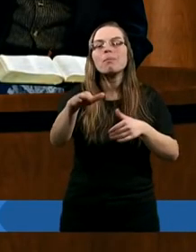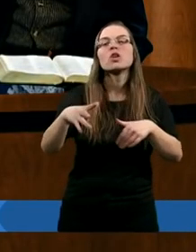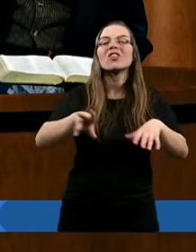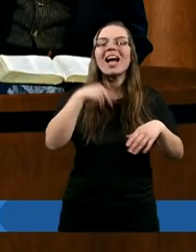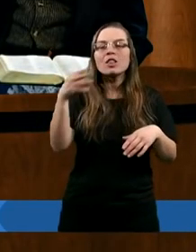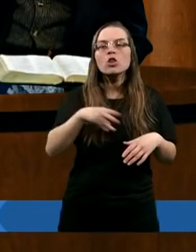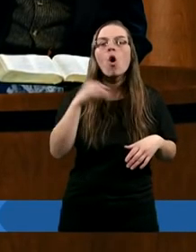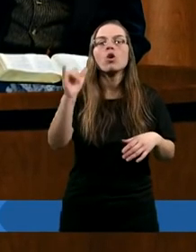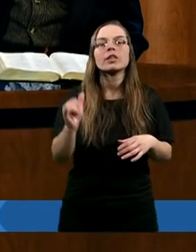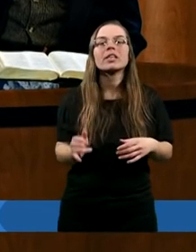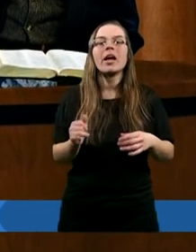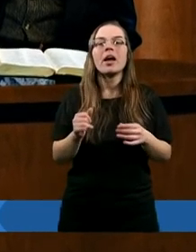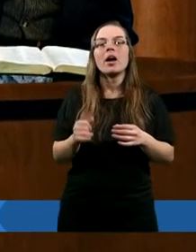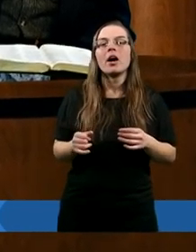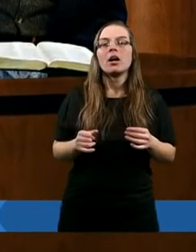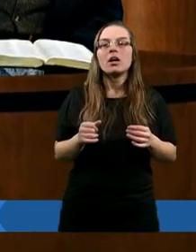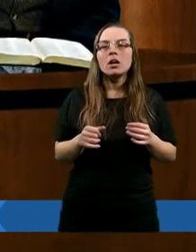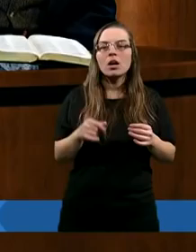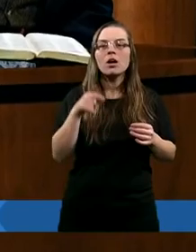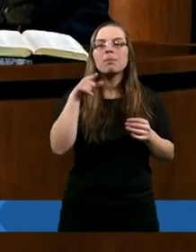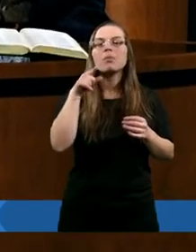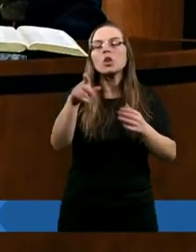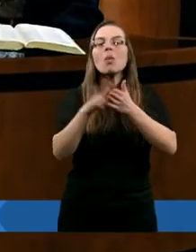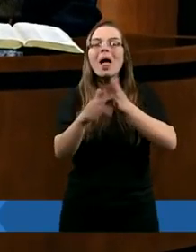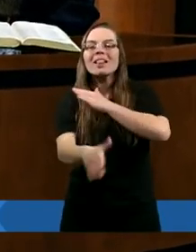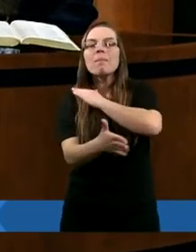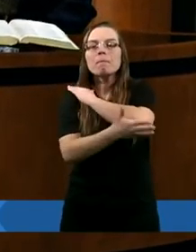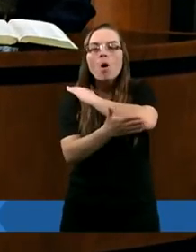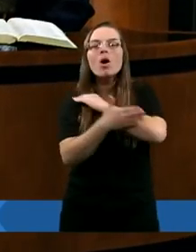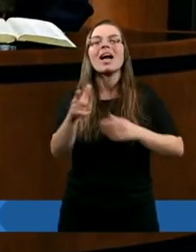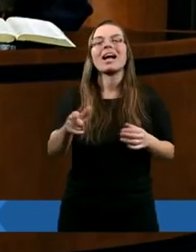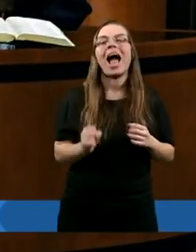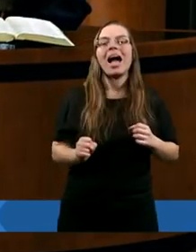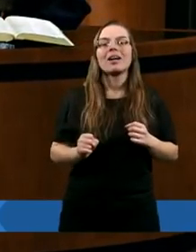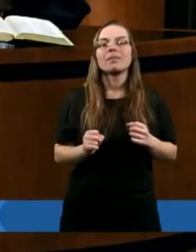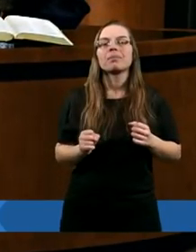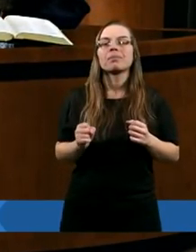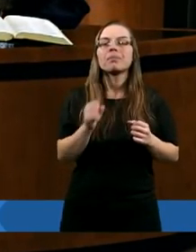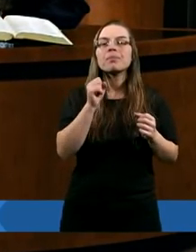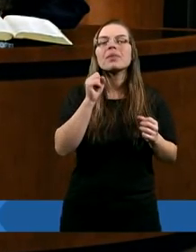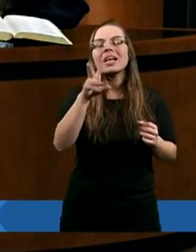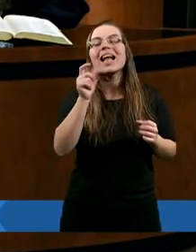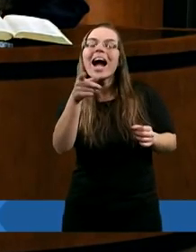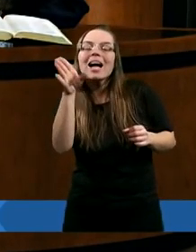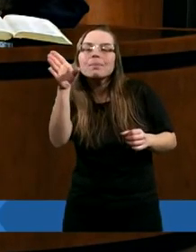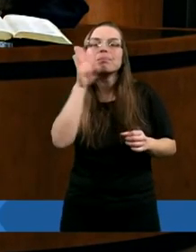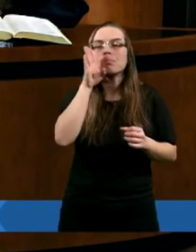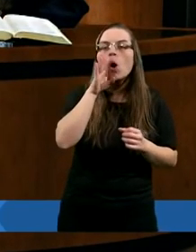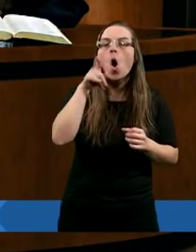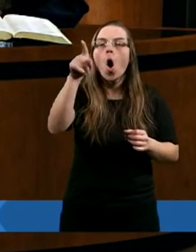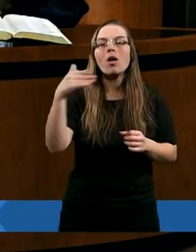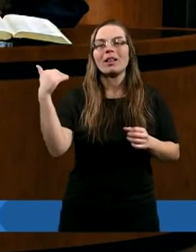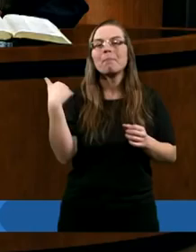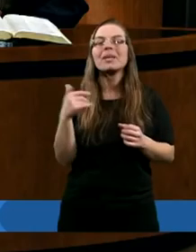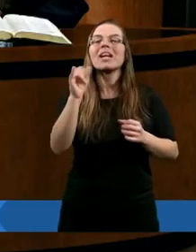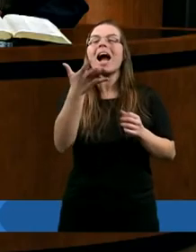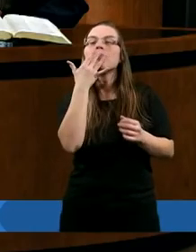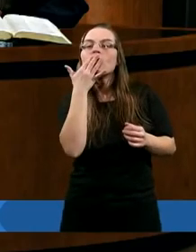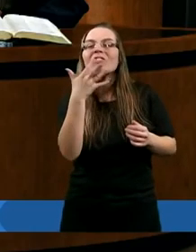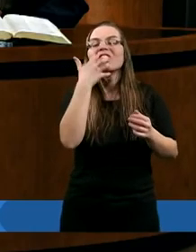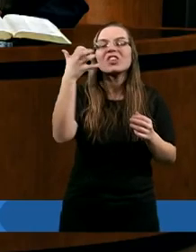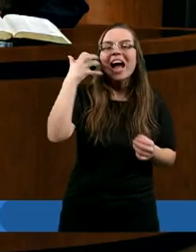świętości jakoś do podobieństwa do Boga, bo na tym polega. Kiedy masz społeczność z kimś, to stajesz tak jak On. Jak myśmy